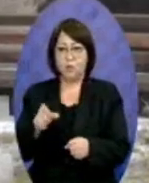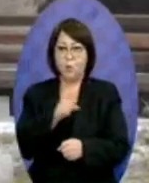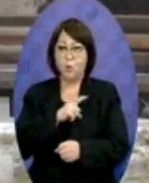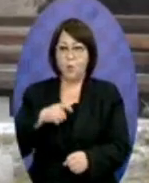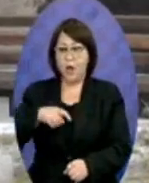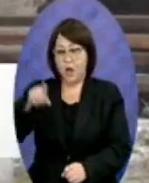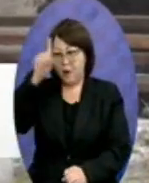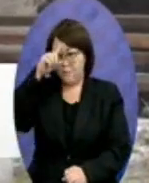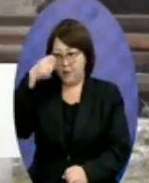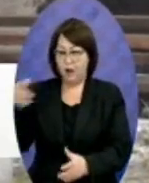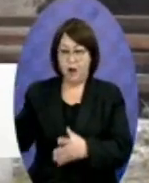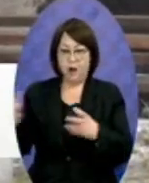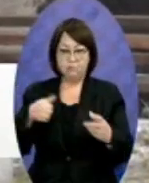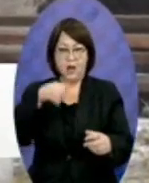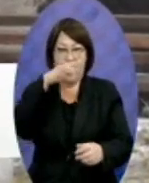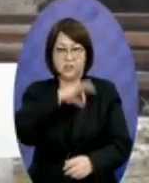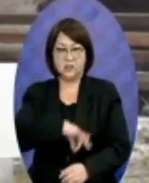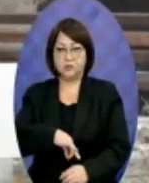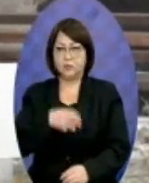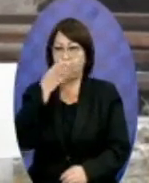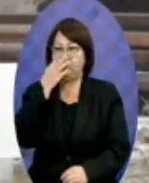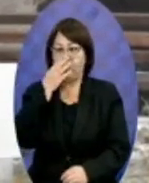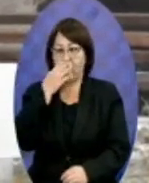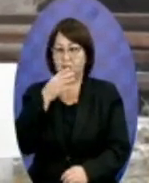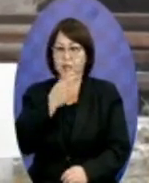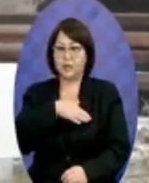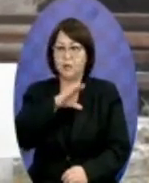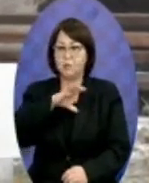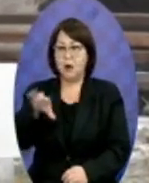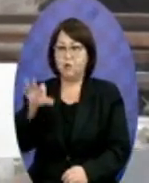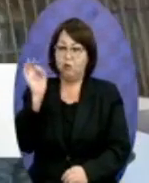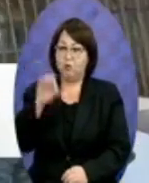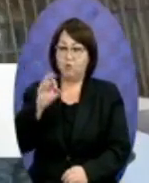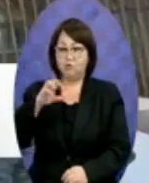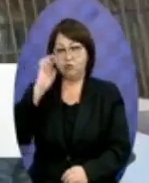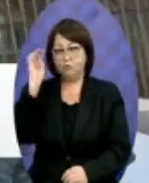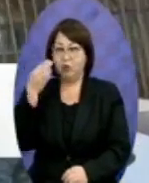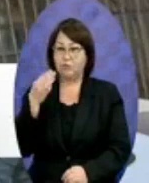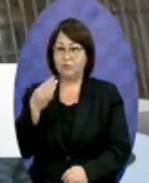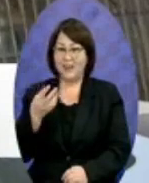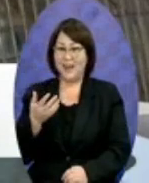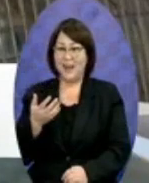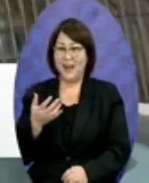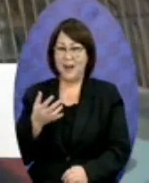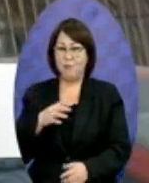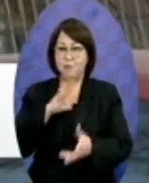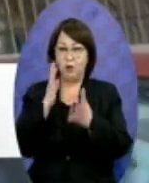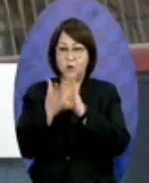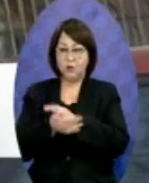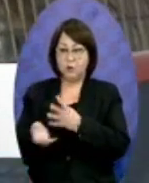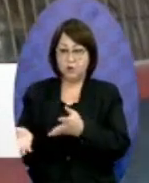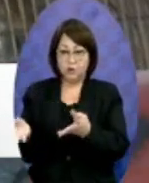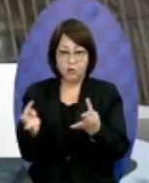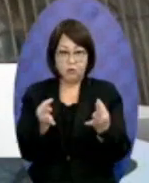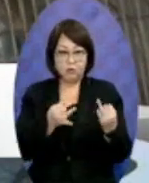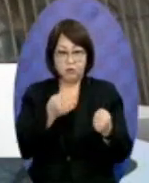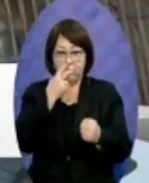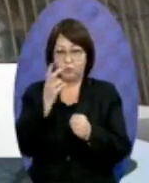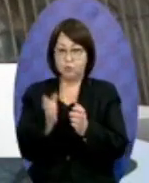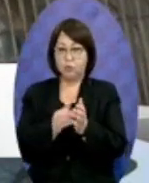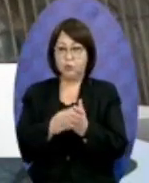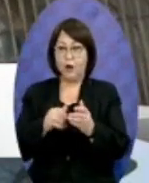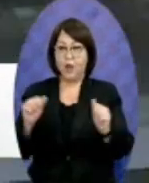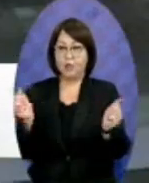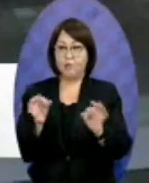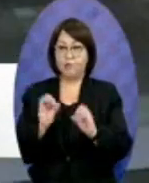эмнэлэгтээ ашигласан гэх мэдээлэл үнслэлгүй засагдагийн байгууллага олж тогтоонд байх гэж мэдэгдэж байсан. За гэтэл тус эмнэлгээс тооллогын үеэр дутаж алга болсон